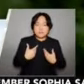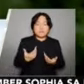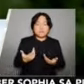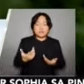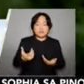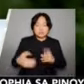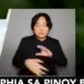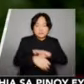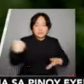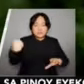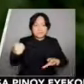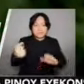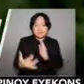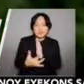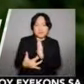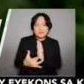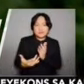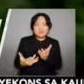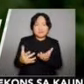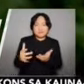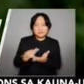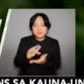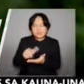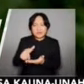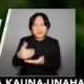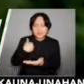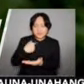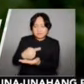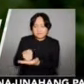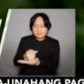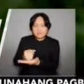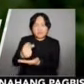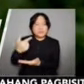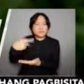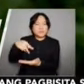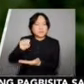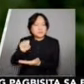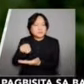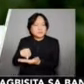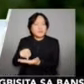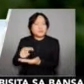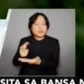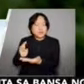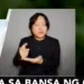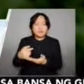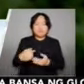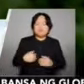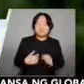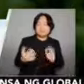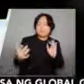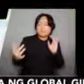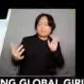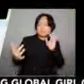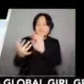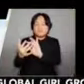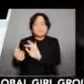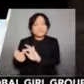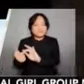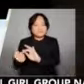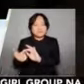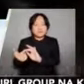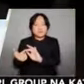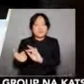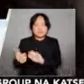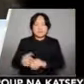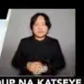So, and then they attempted na ibebenta. So, nag-post yung mga tao natin as buyer. Ang